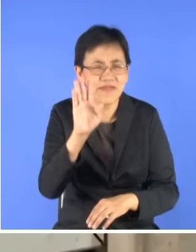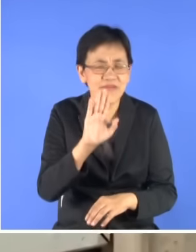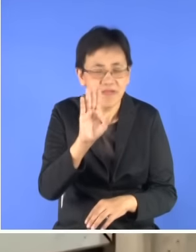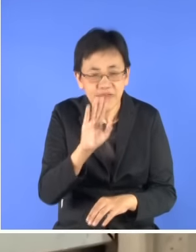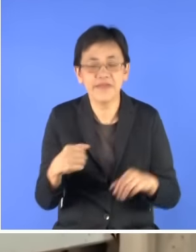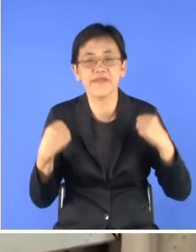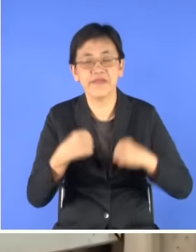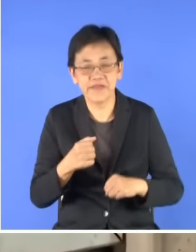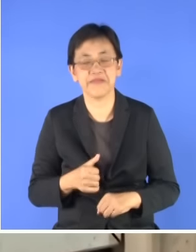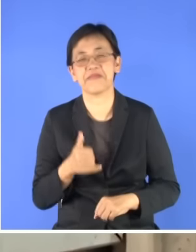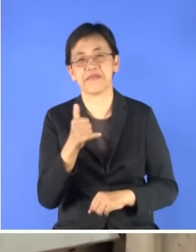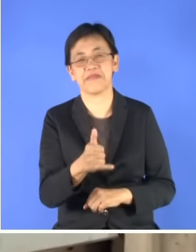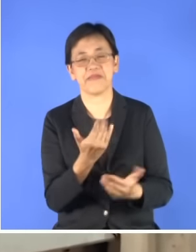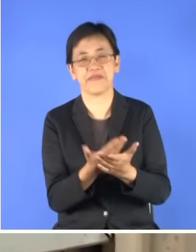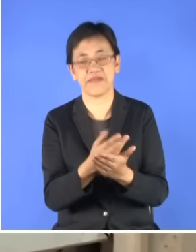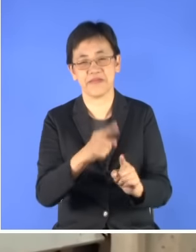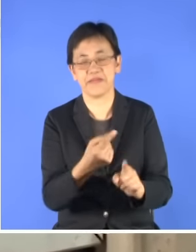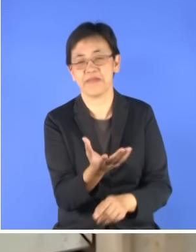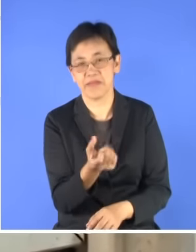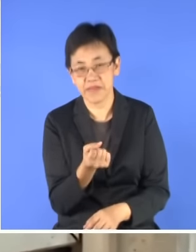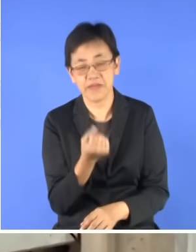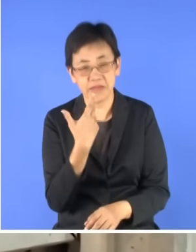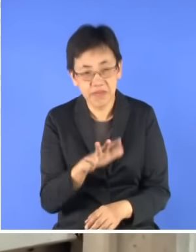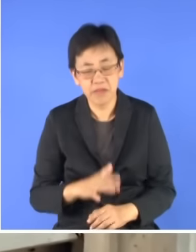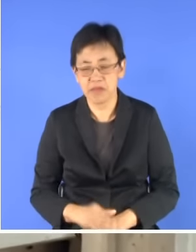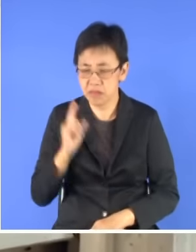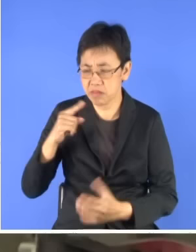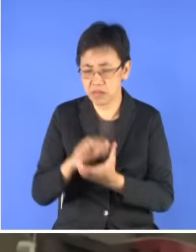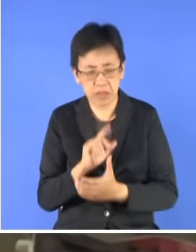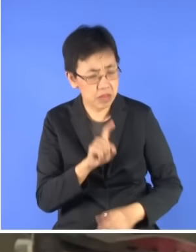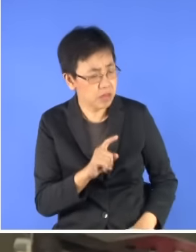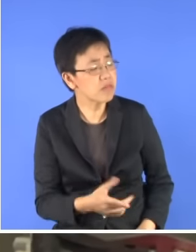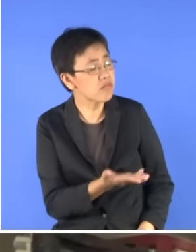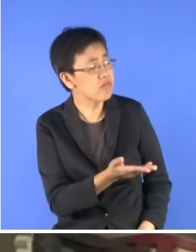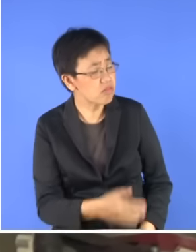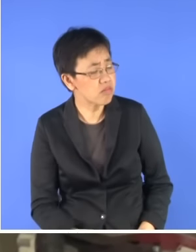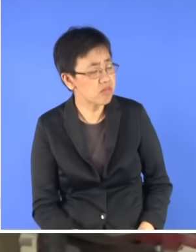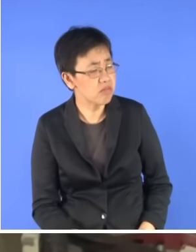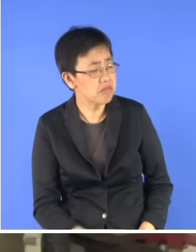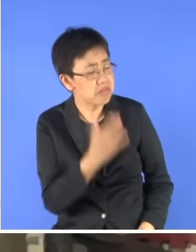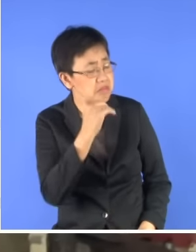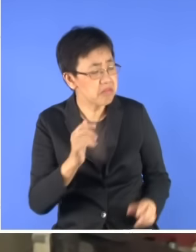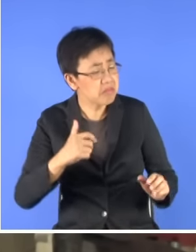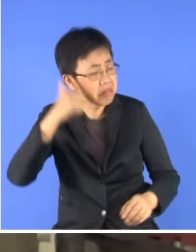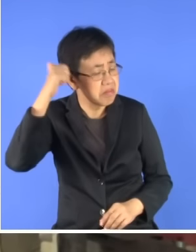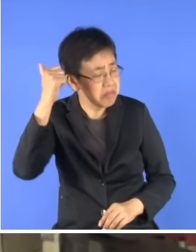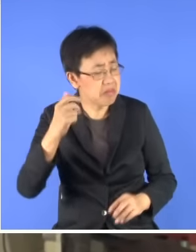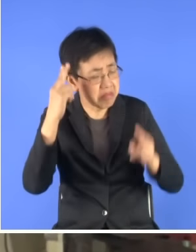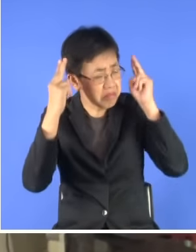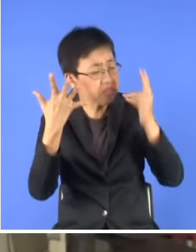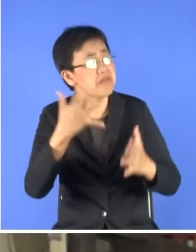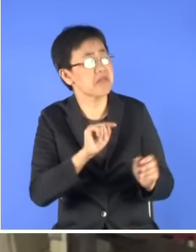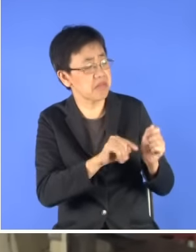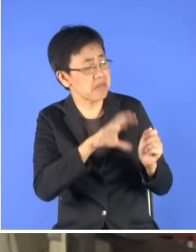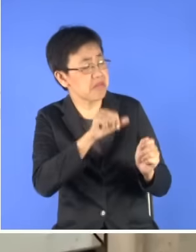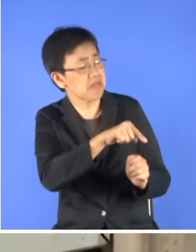มาพอรับเงินเดือนมาปั๊บกลับมาที่บ้านเมียถามอ้าวนี่แกทำไมไม่ตัดผมบ้างล่ะในเมืองอ่ะร้านตัดผ